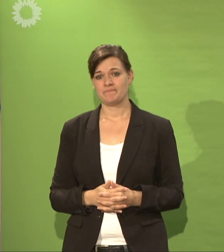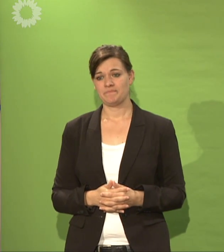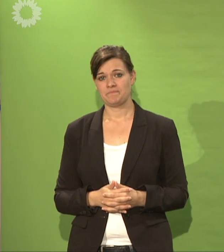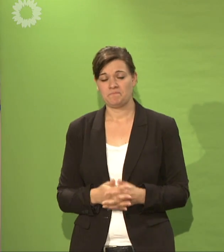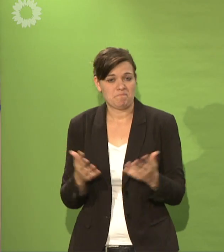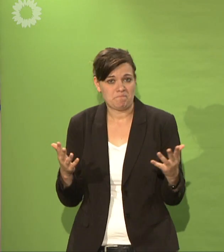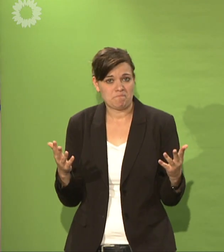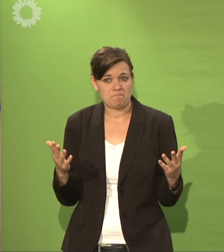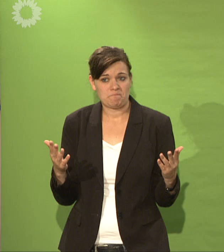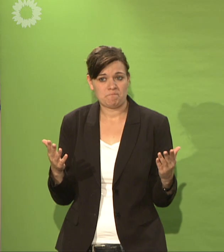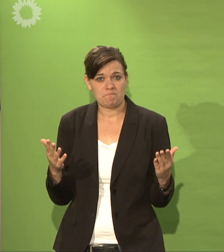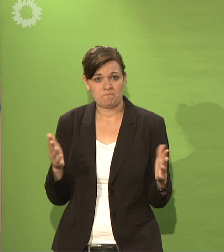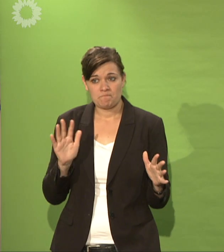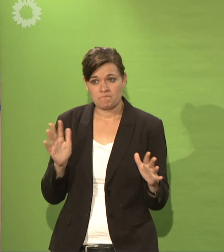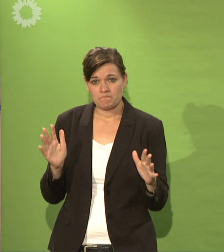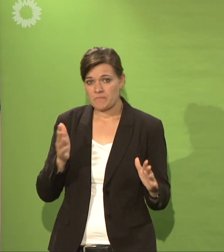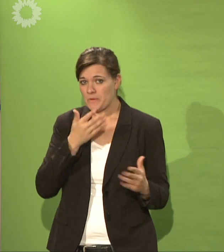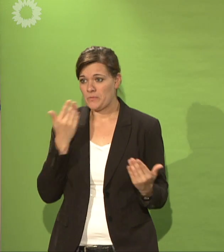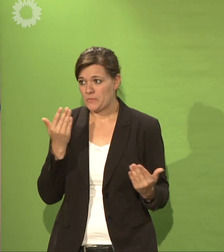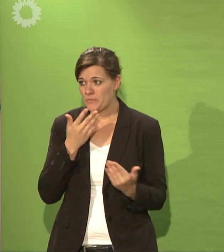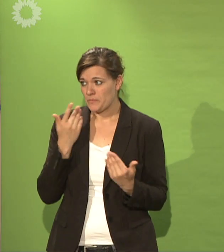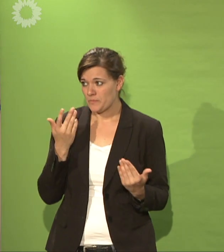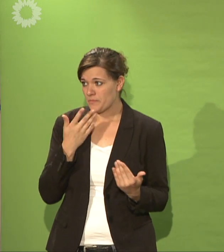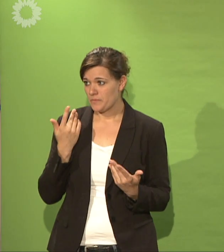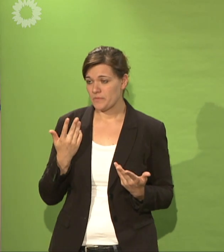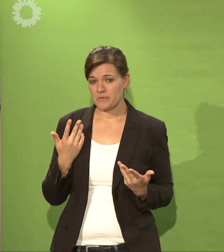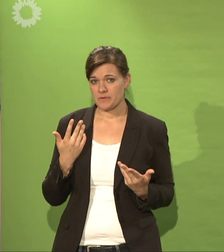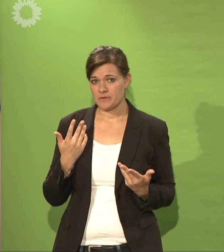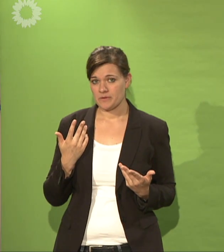Das scheint nicht der Fall zu sein.